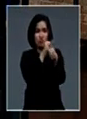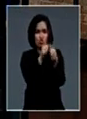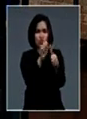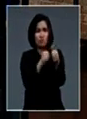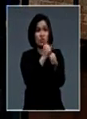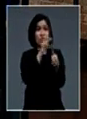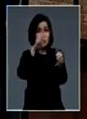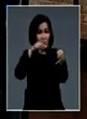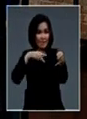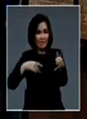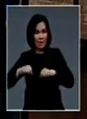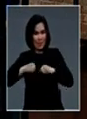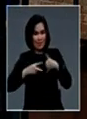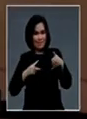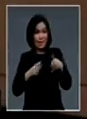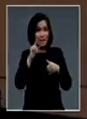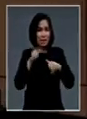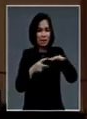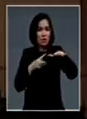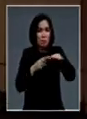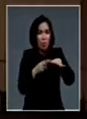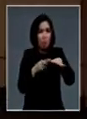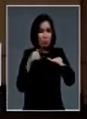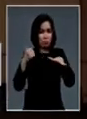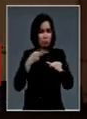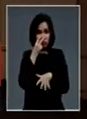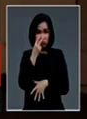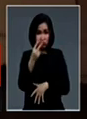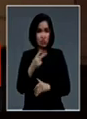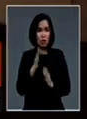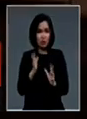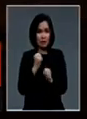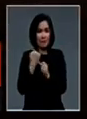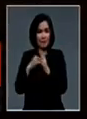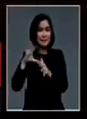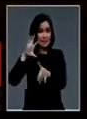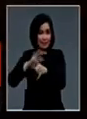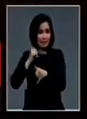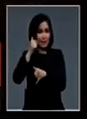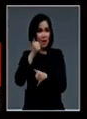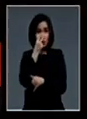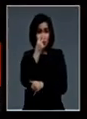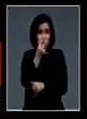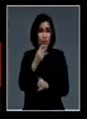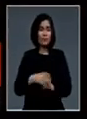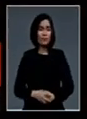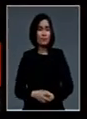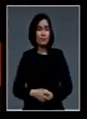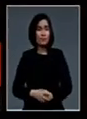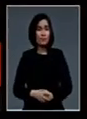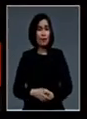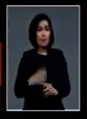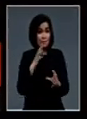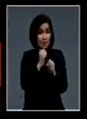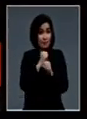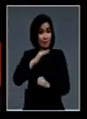อนนี้รูปปั้นนี้ยังคงถูกจัดแสดงอยู่รวมถึงทางด้านของคนก่อเหตุเนี่ยถูกจับกลุ่มได้แล้วนะครับรูปปั้นเนี่ยนะฮะรูปเป็นรูปปั้นดินเผาท